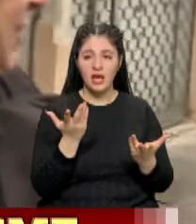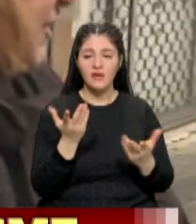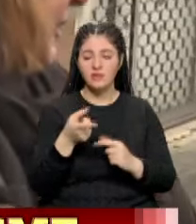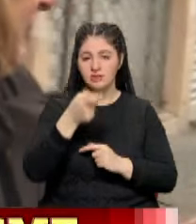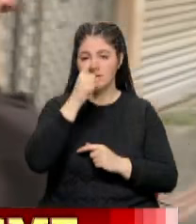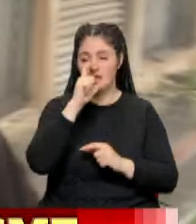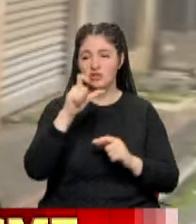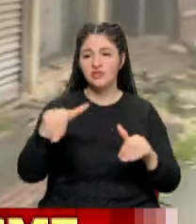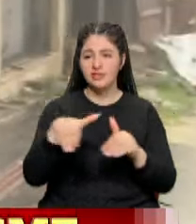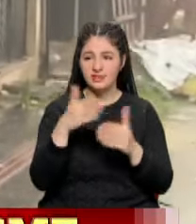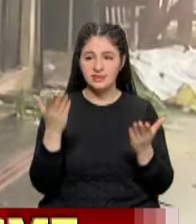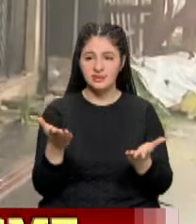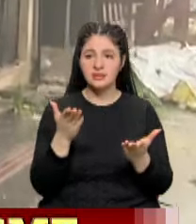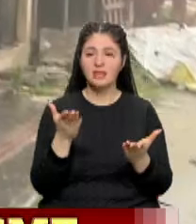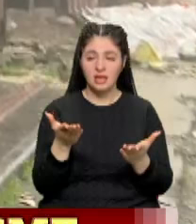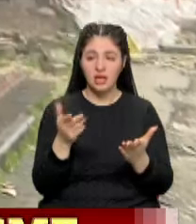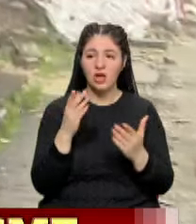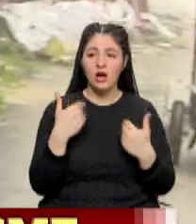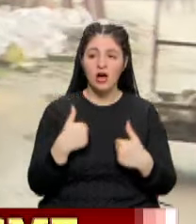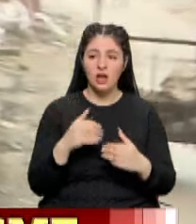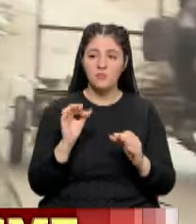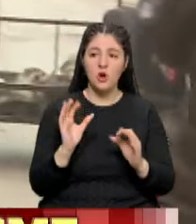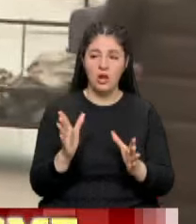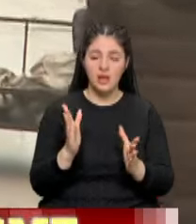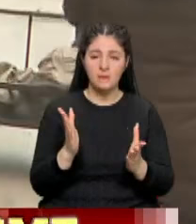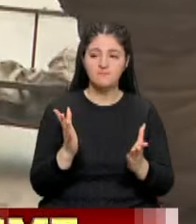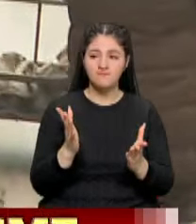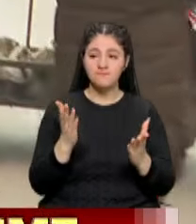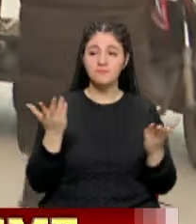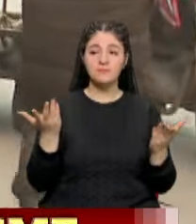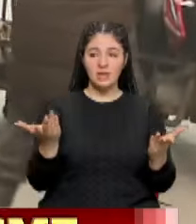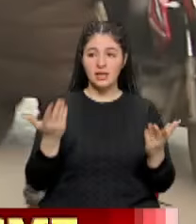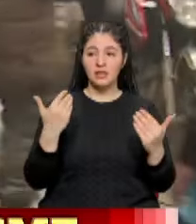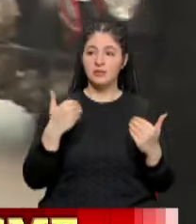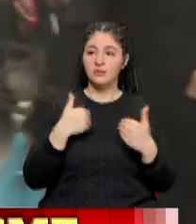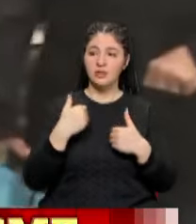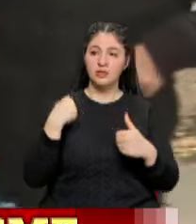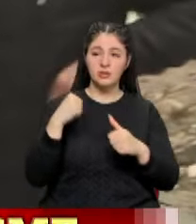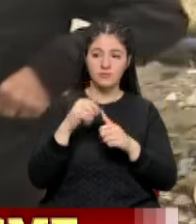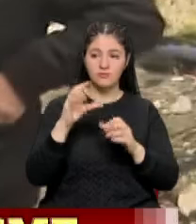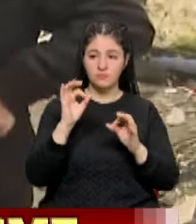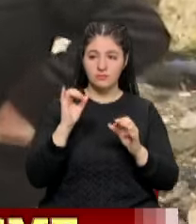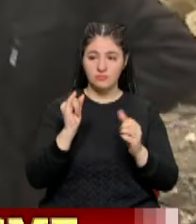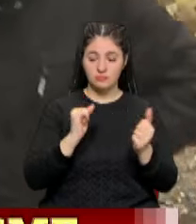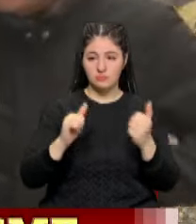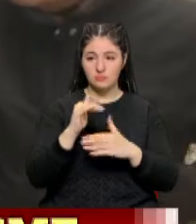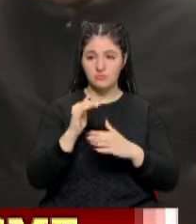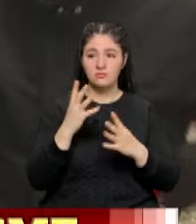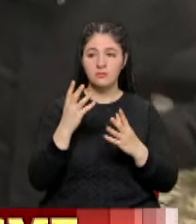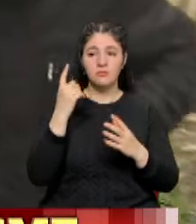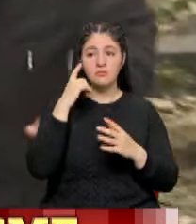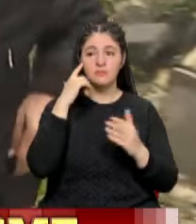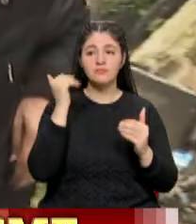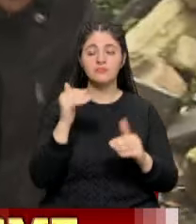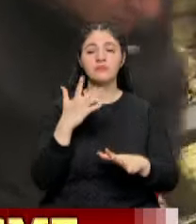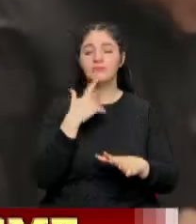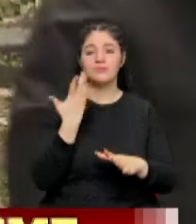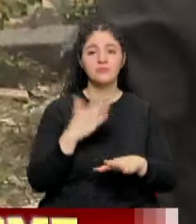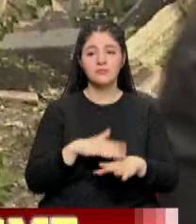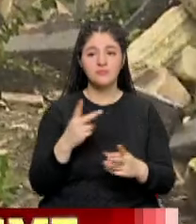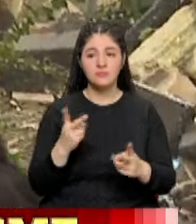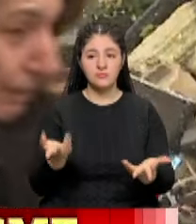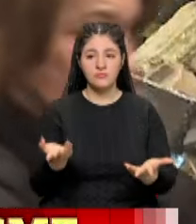Saray Caddesi. Saray Caddesi'ndeki durum bu şekilde. Peki biz bir daha böyle bir felaket başımıza gelmesin diye ne